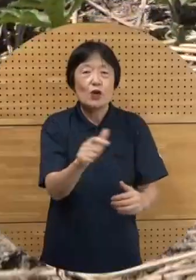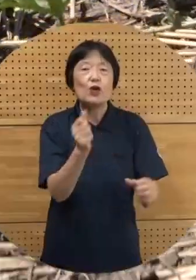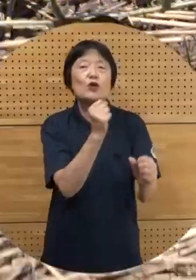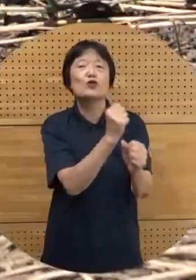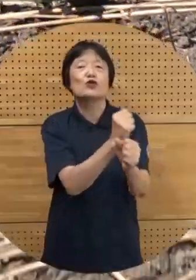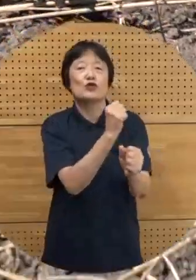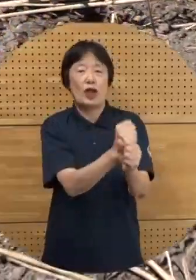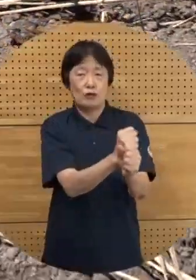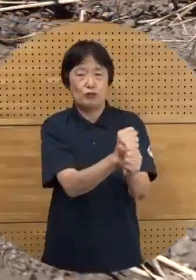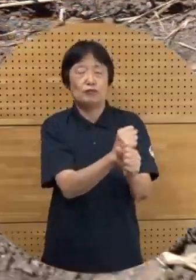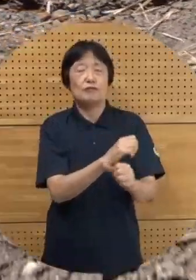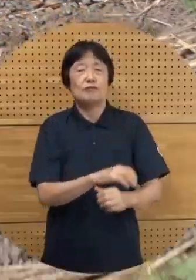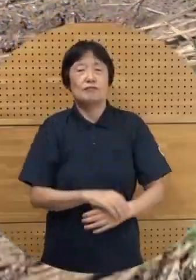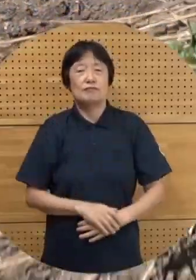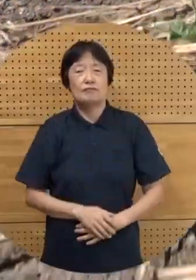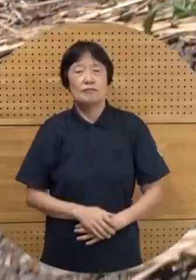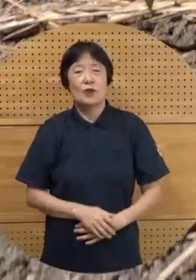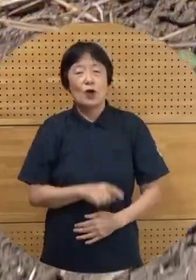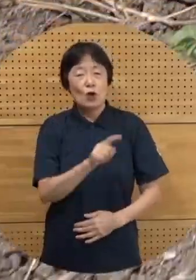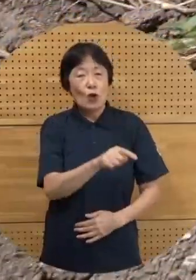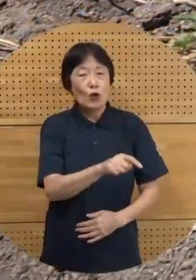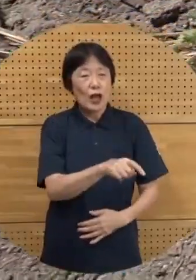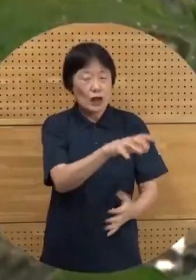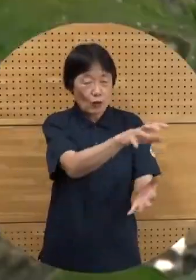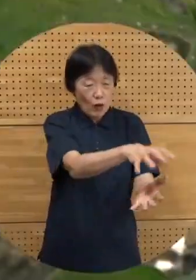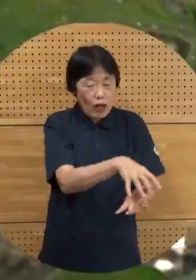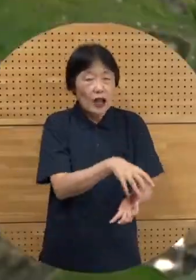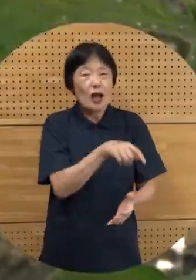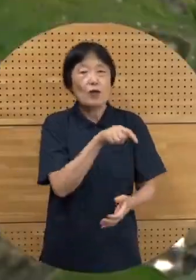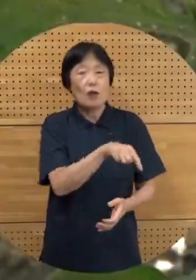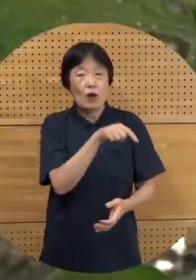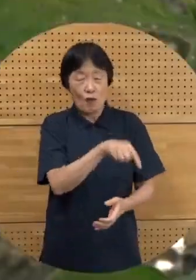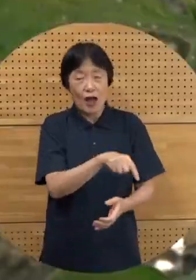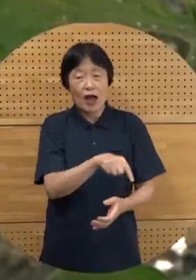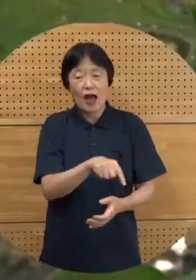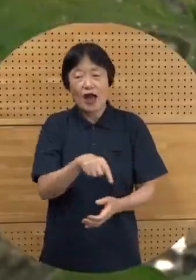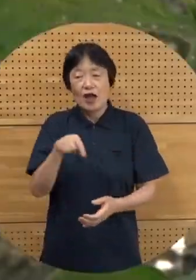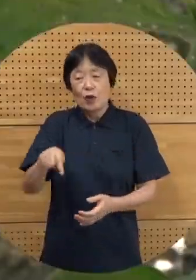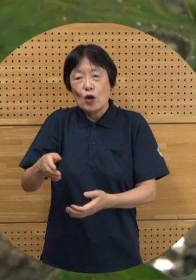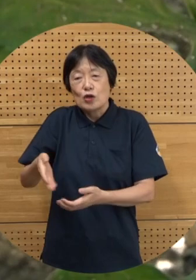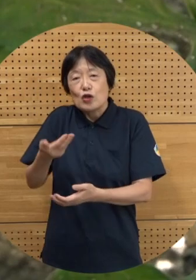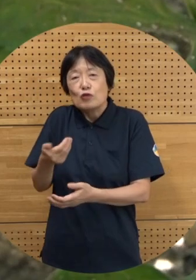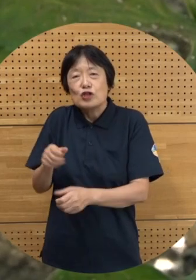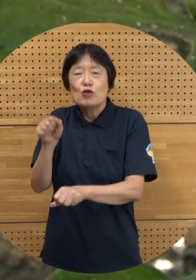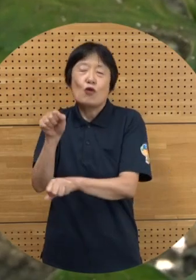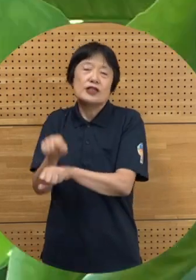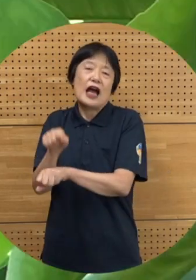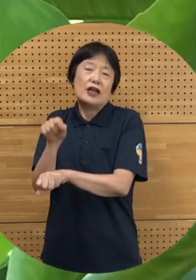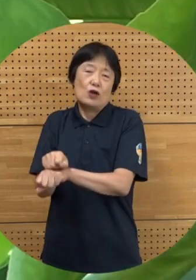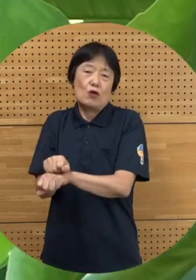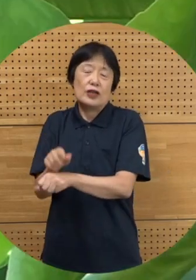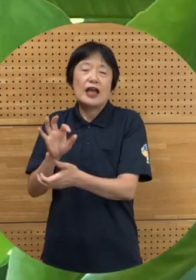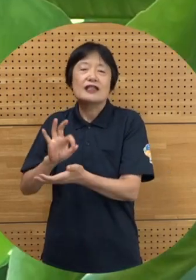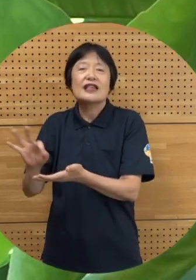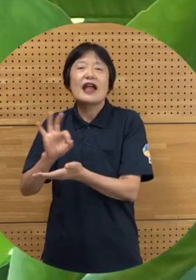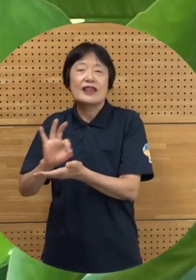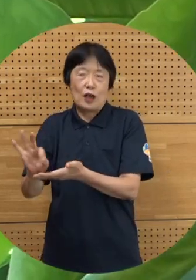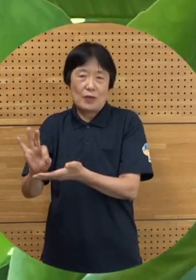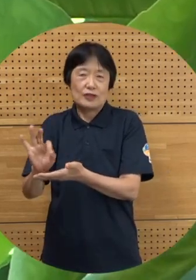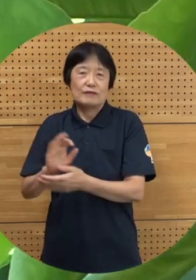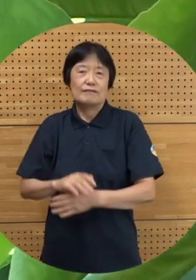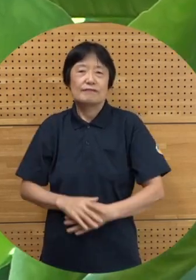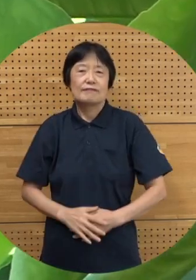。畑で採れた作物はだんだんでの食事の貴重な食材として使われています